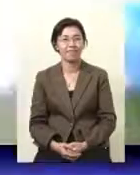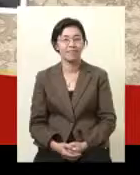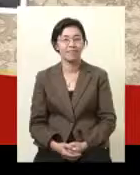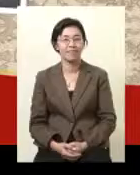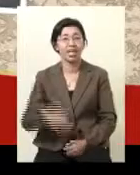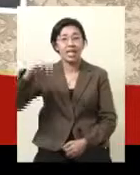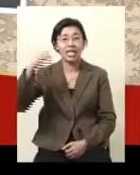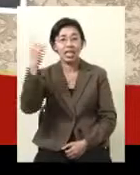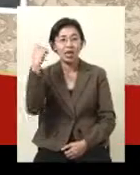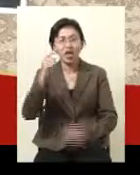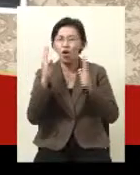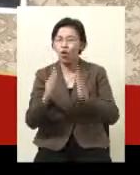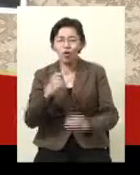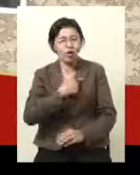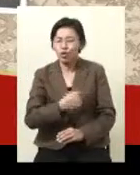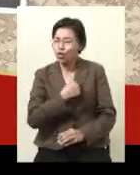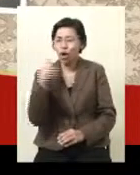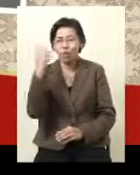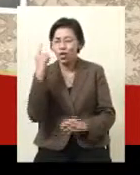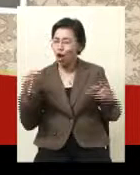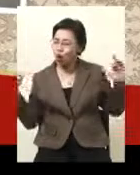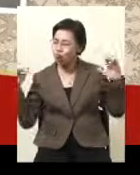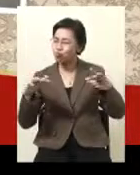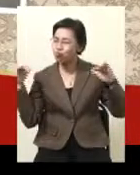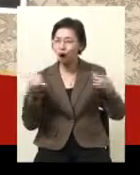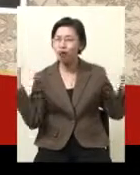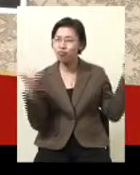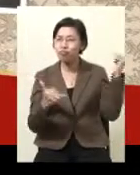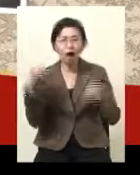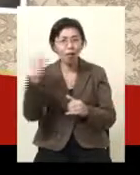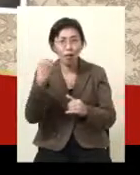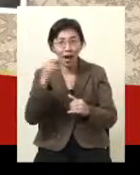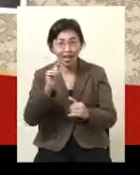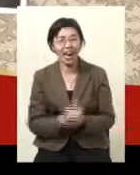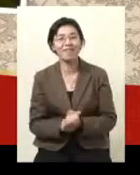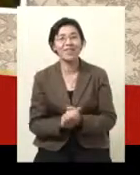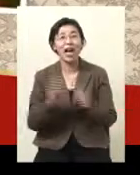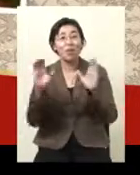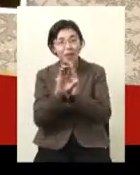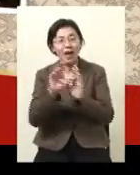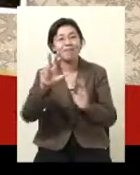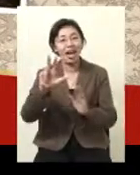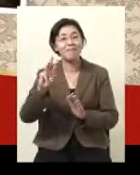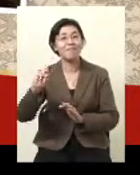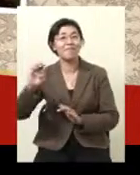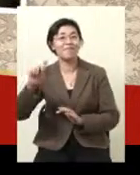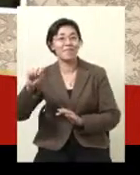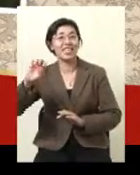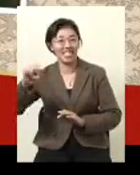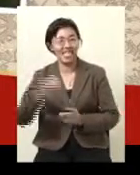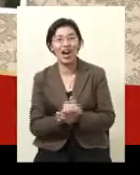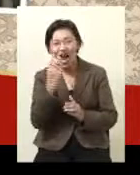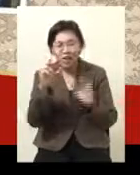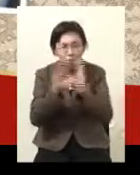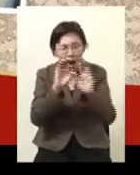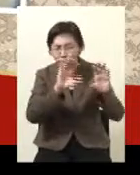สถานที่ท่องเที่ยวที่ได้รับความนิยมสำหรับนักท่องเที่ยว 3D Art Gallery ภาพ3มิติที่มีภาพให้